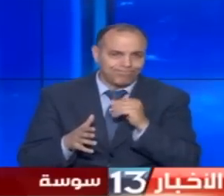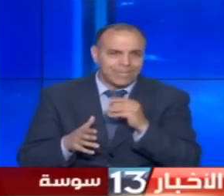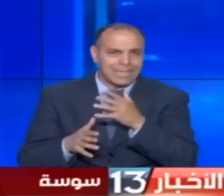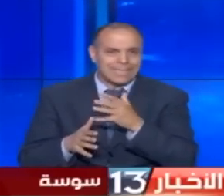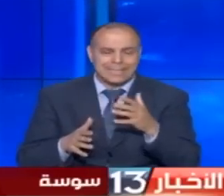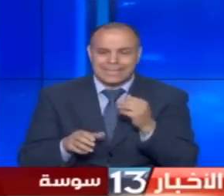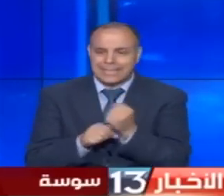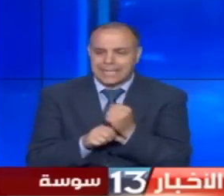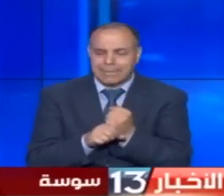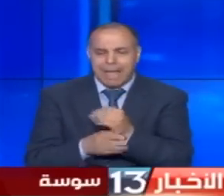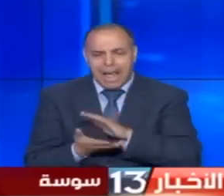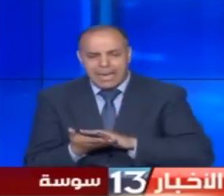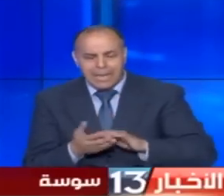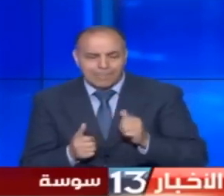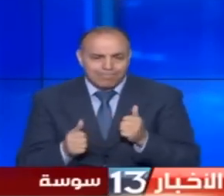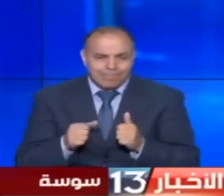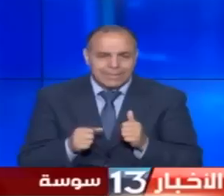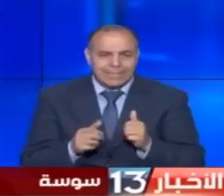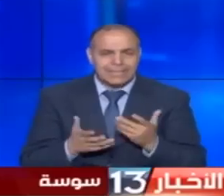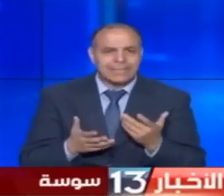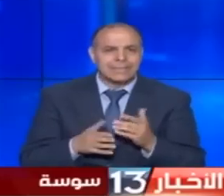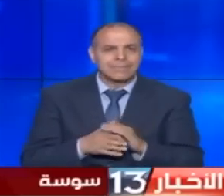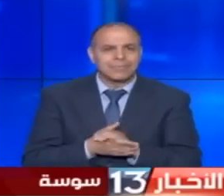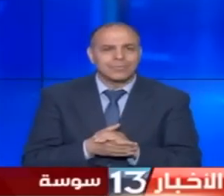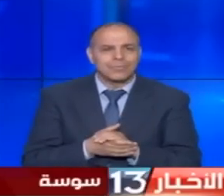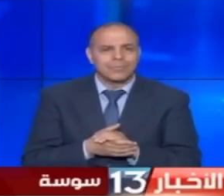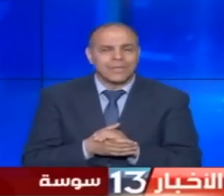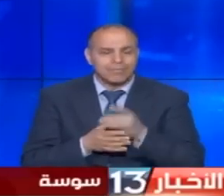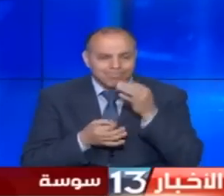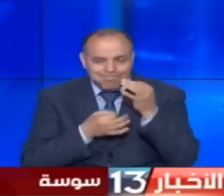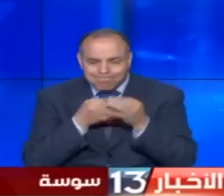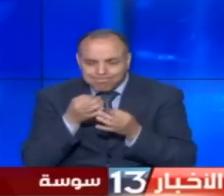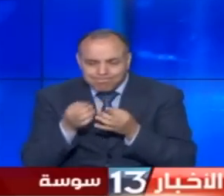وخدمه للدستور